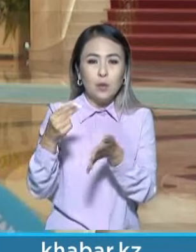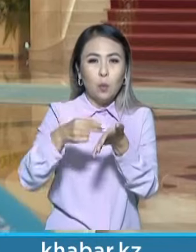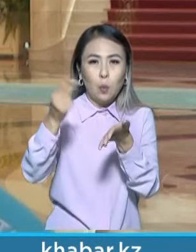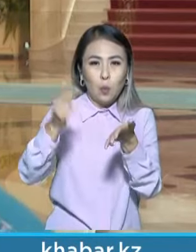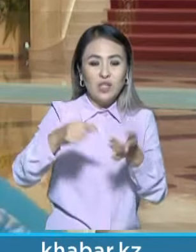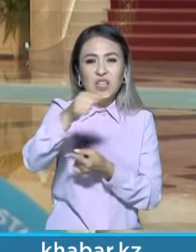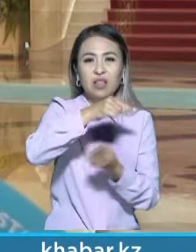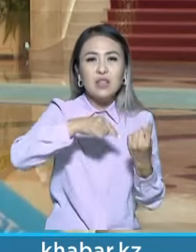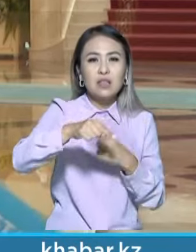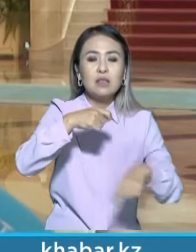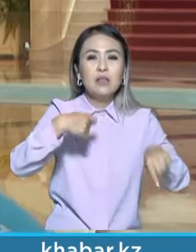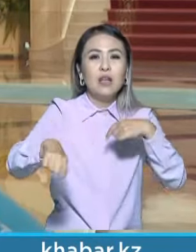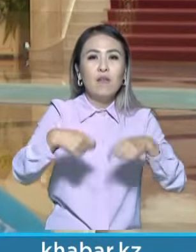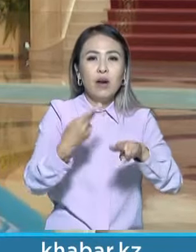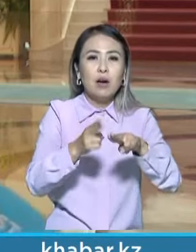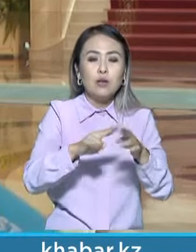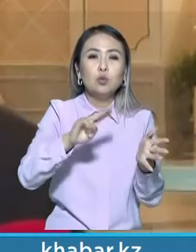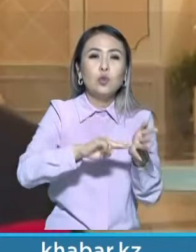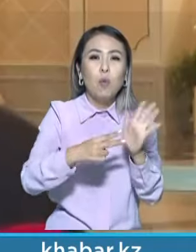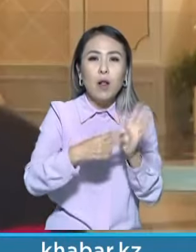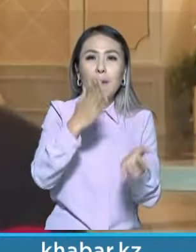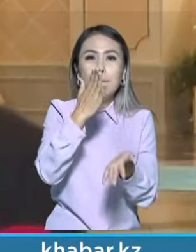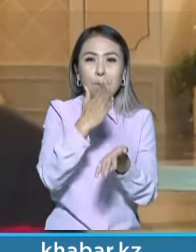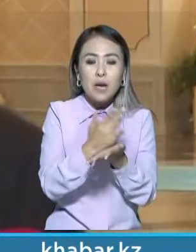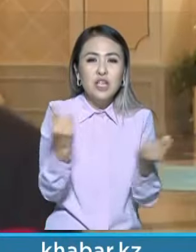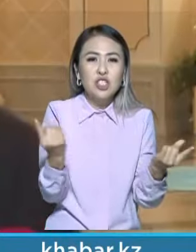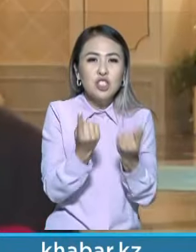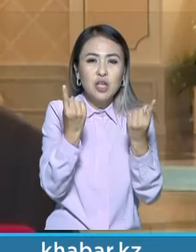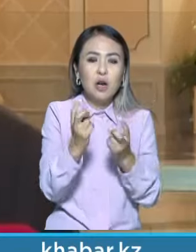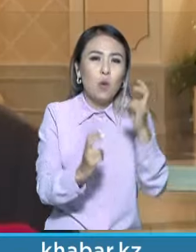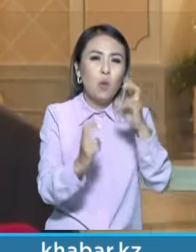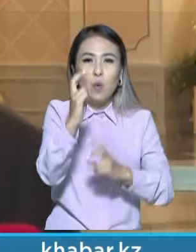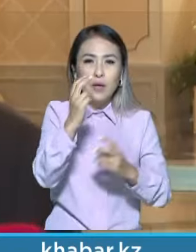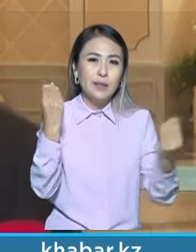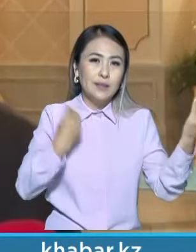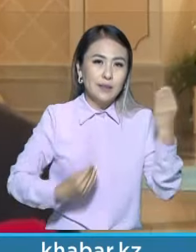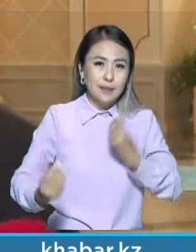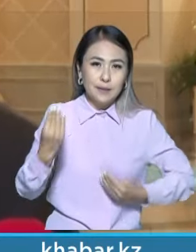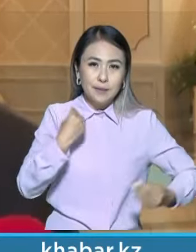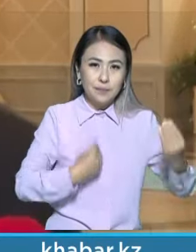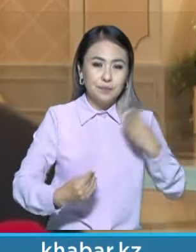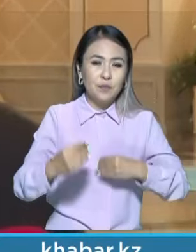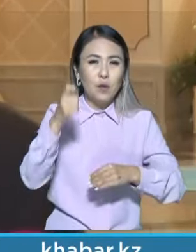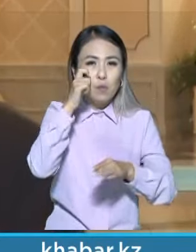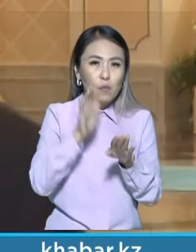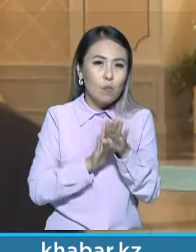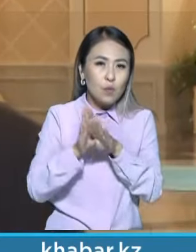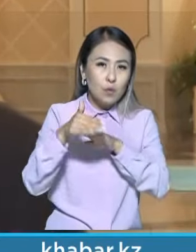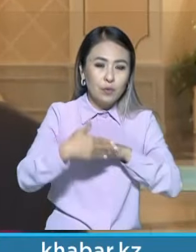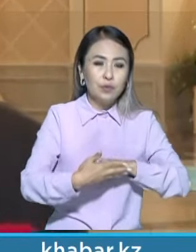тауар айналым көтеретін жобалар бар. Жеңіл өнеркәсіп жасайтын киім, аяқ киім